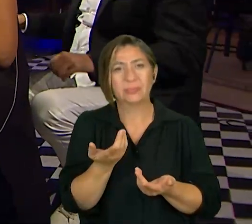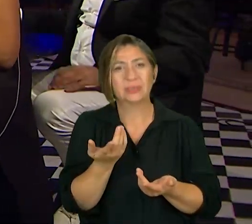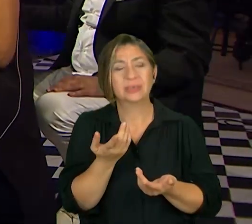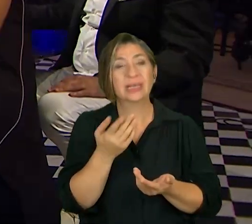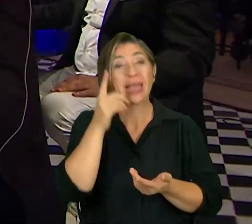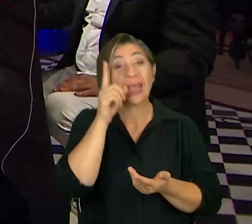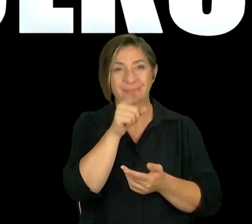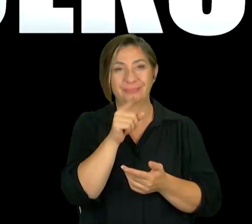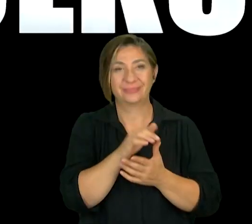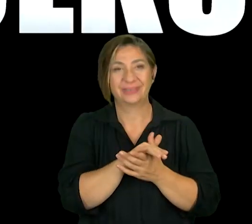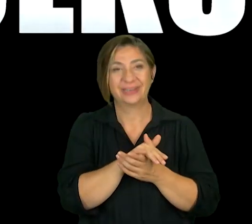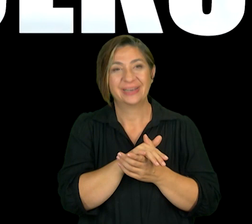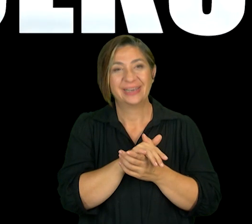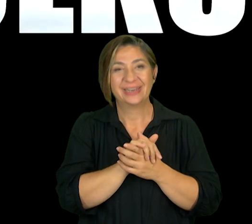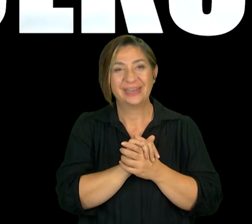İlk görüntülere dönelim.